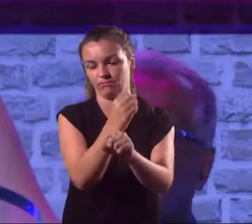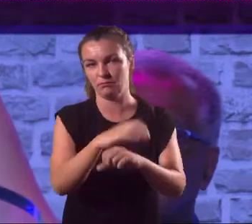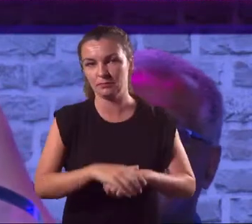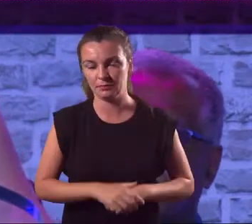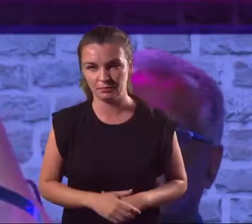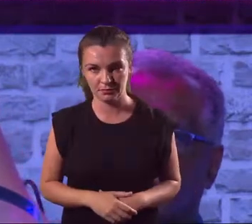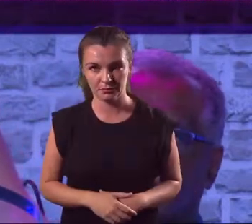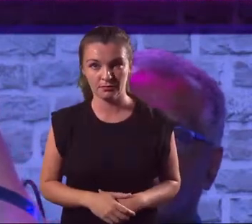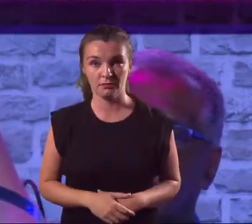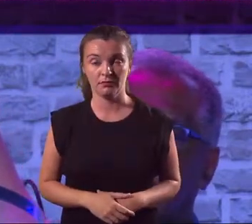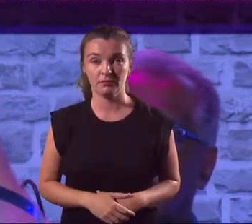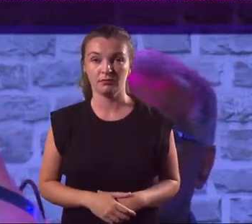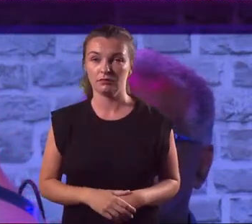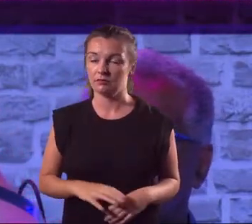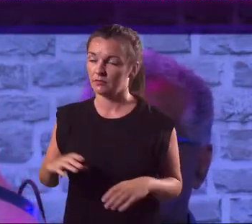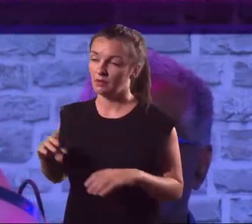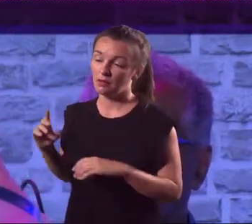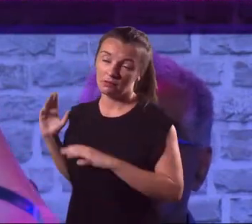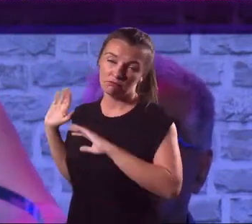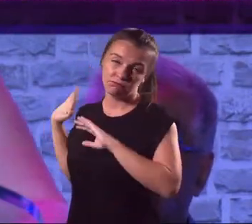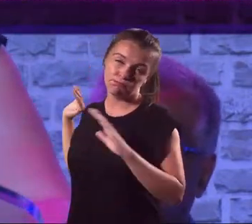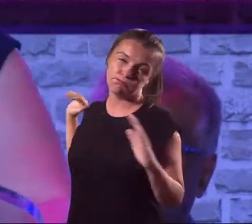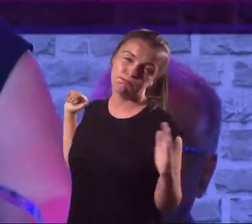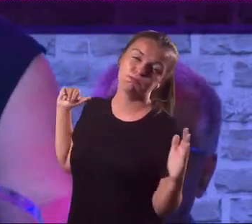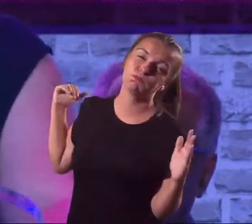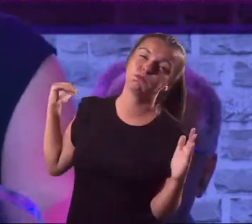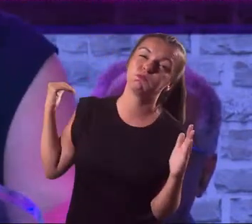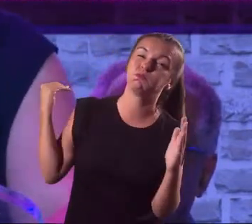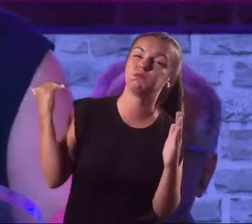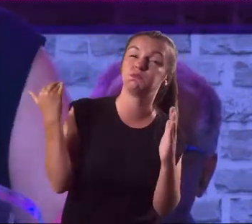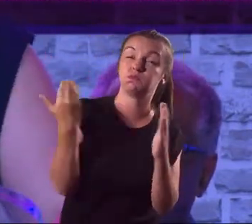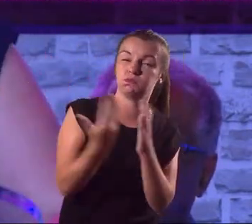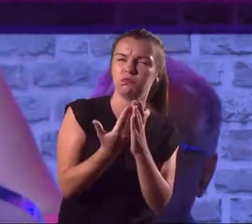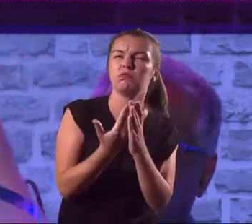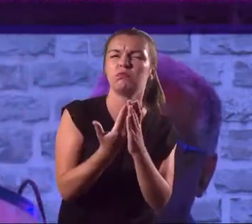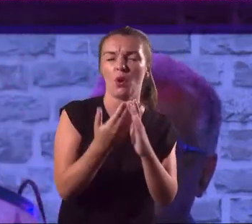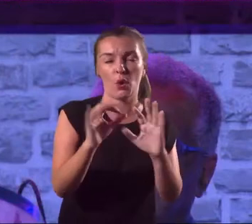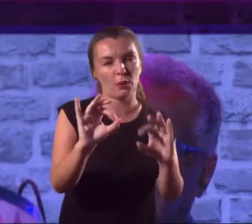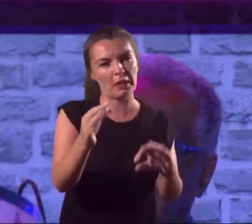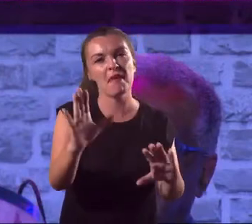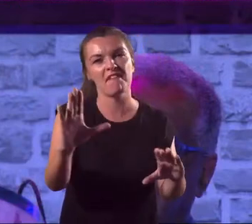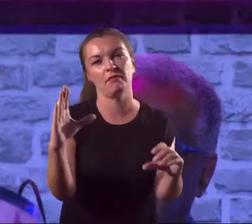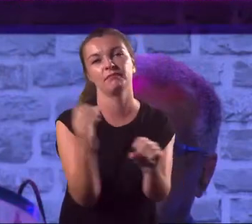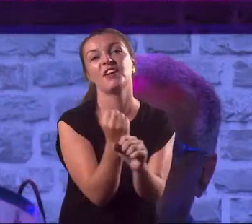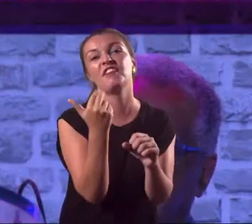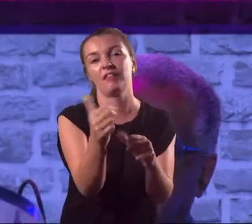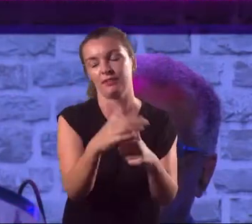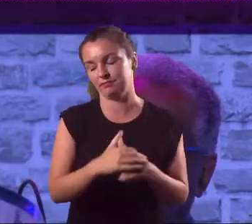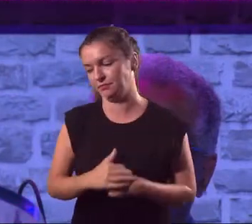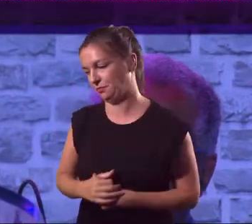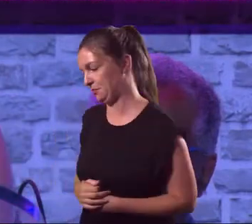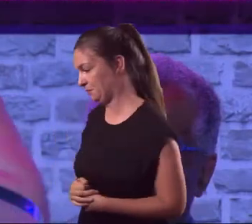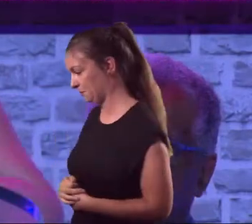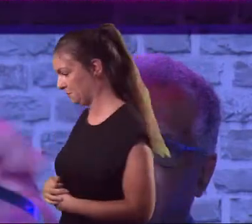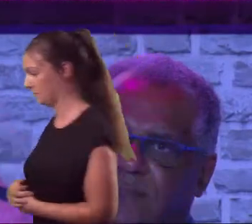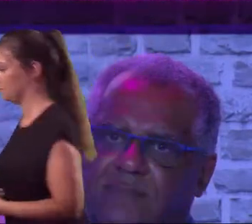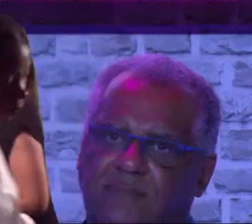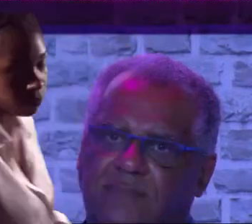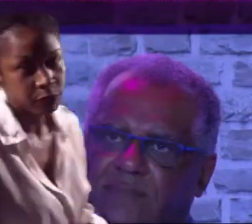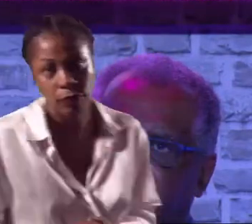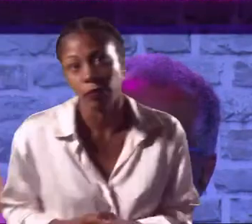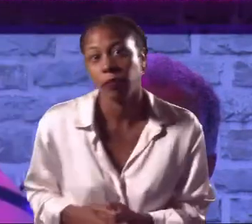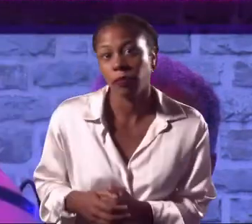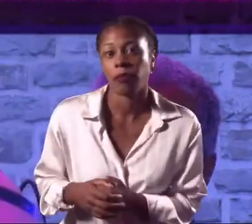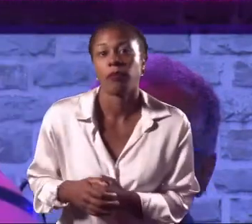si l'histoire est parfois longue, nous y arriverons. Et je veux terminer par les mots d'Ernest Pépin, qui